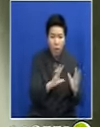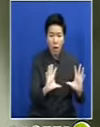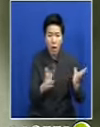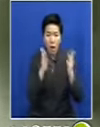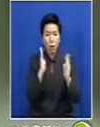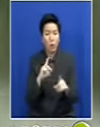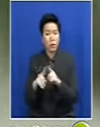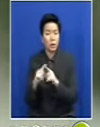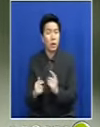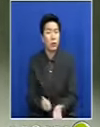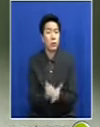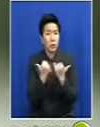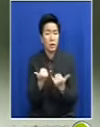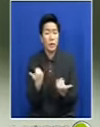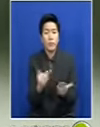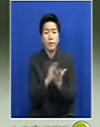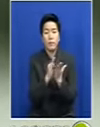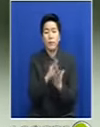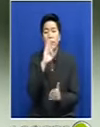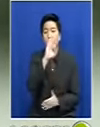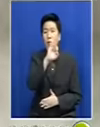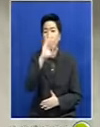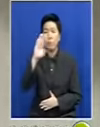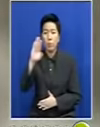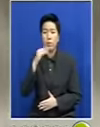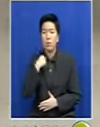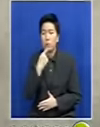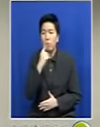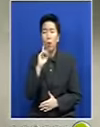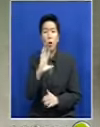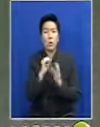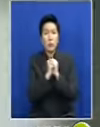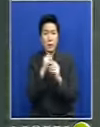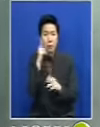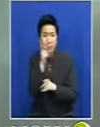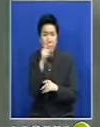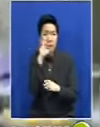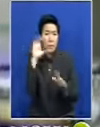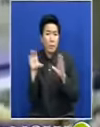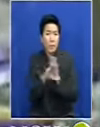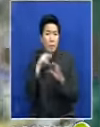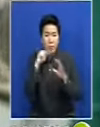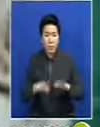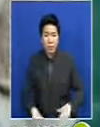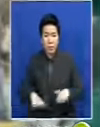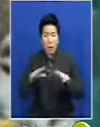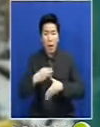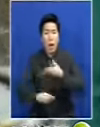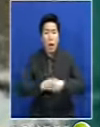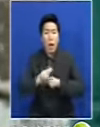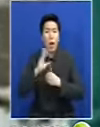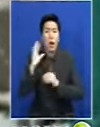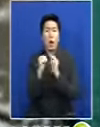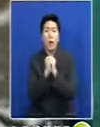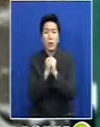มกู้ภัยขณะที่เฟซบุ๊กของสำนักข่าวชางไฮอีสต์ของจีนเผยคลิปน้ำท่วมในพื้นที่ของห้างสรรพสินค้าแบบฉับพลันนะ